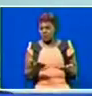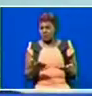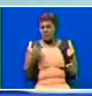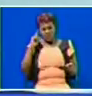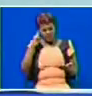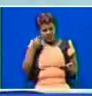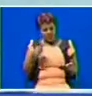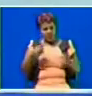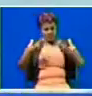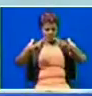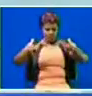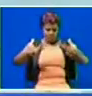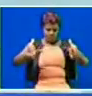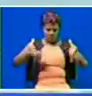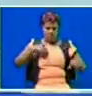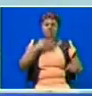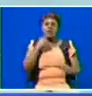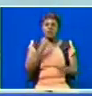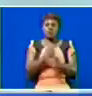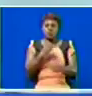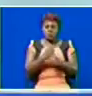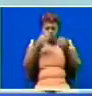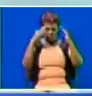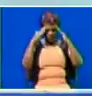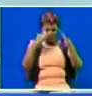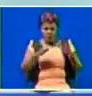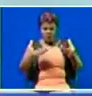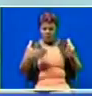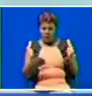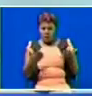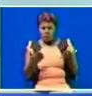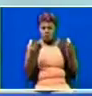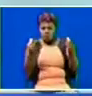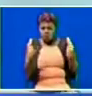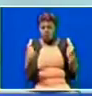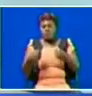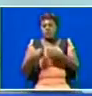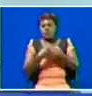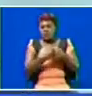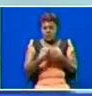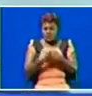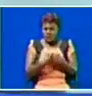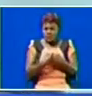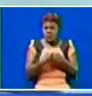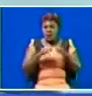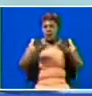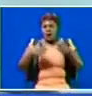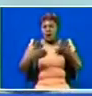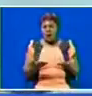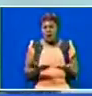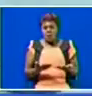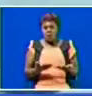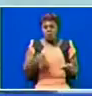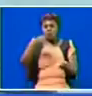hii ndio utafiti tuufanye wa kuweza kuangalia namna tunavyoweza kutatua hizi changamoto, namna ya kuwaweka